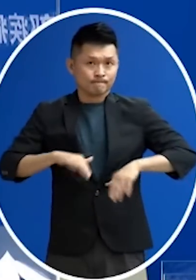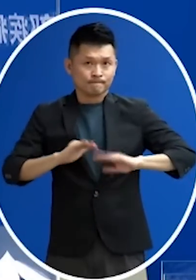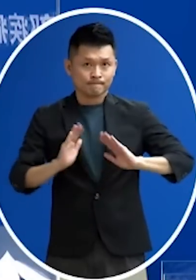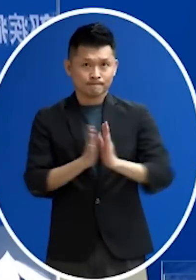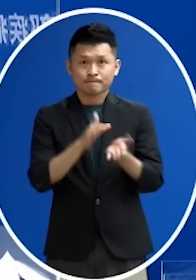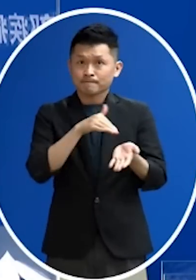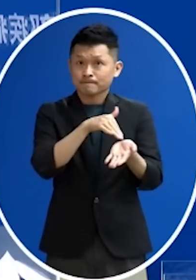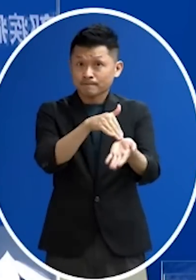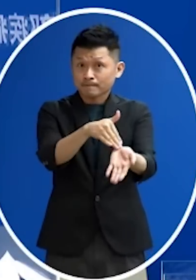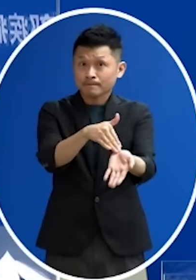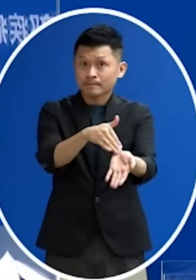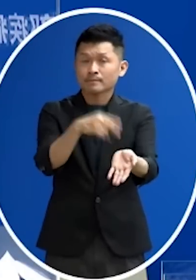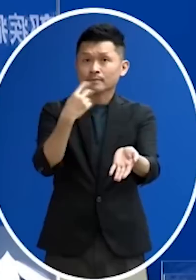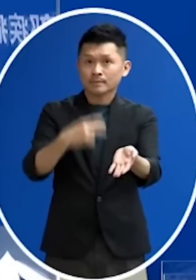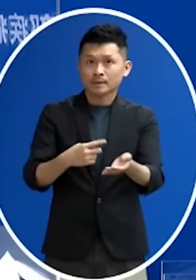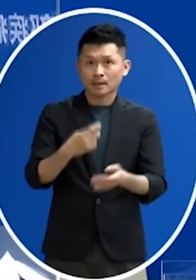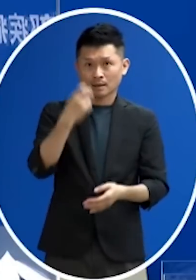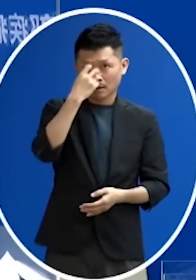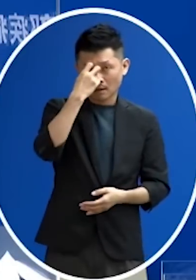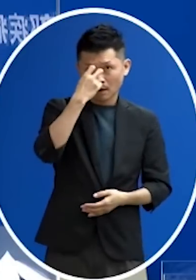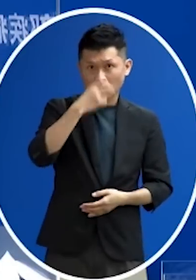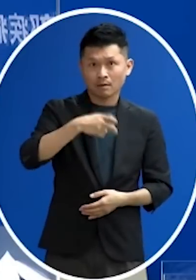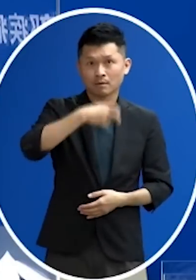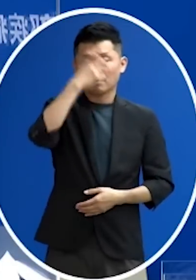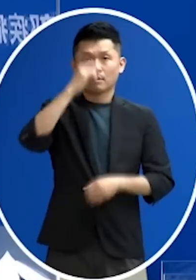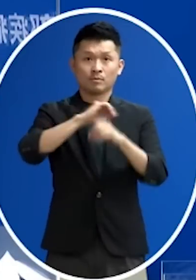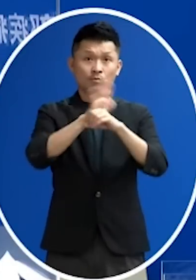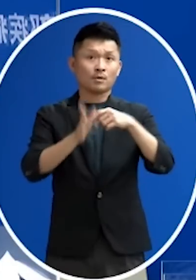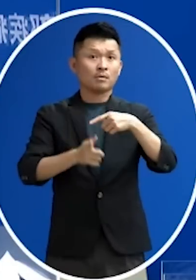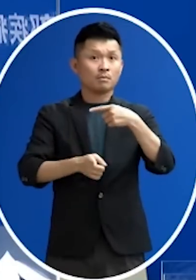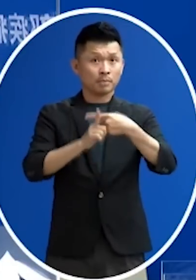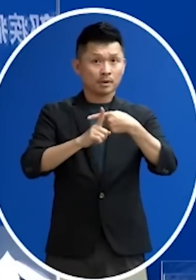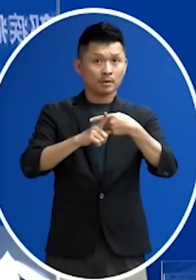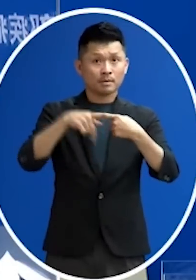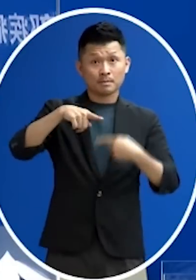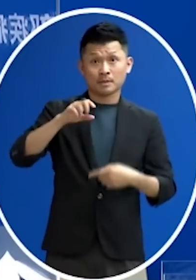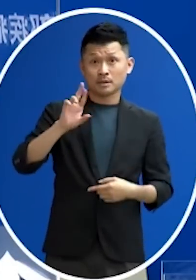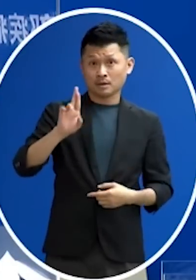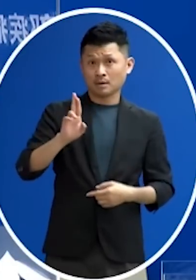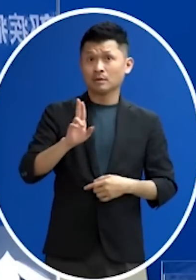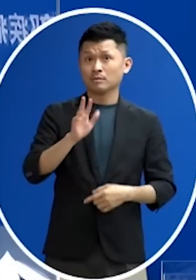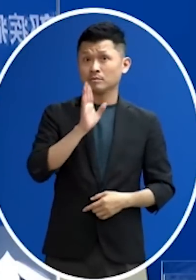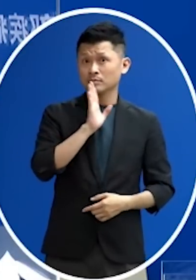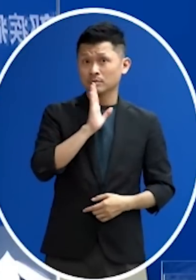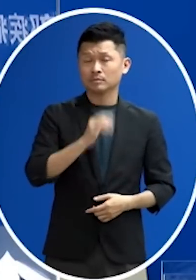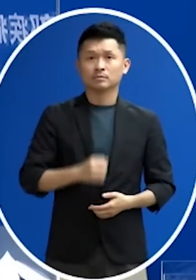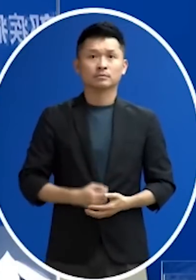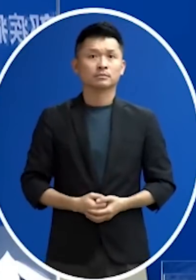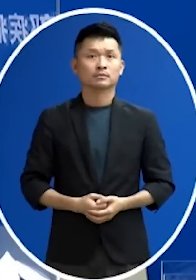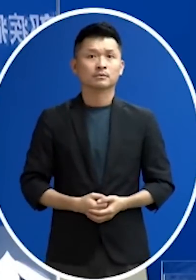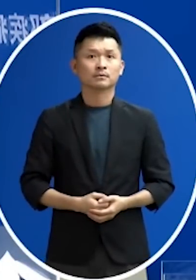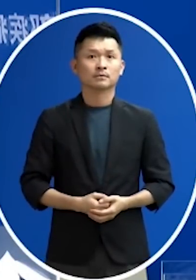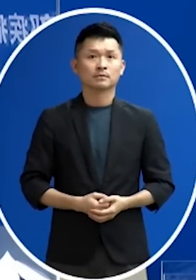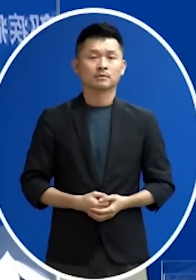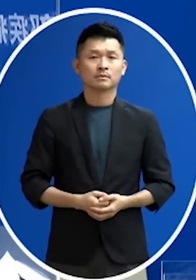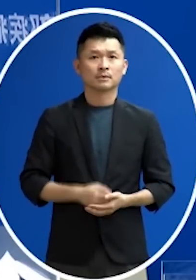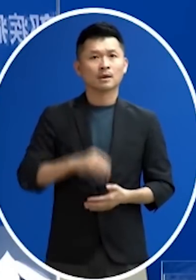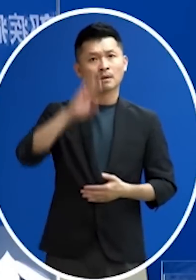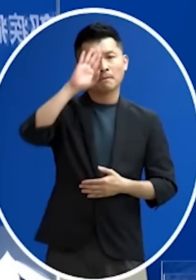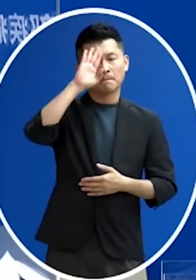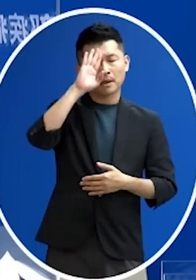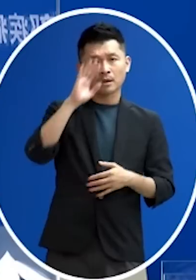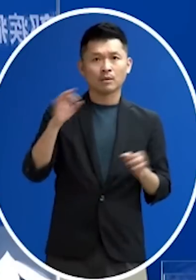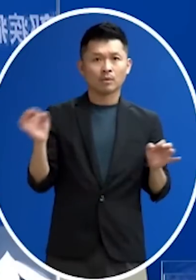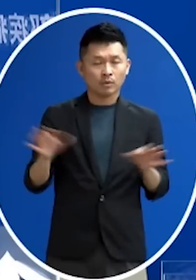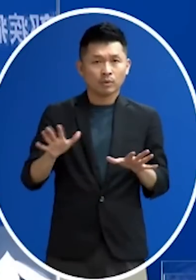后也同时验出有这个 COVID-19 的 PCR 阳性确诊哦，不过因为这个整个病程很急